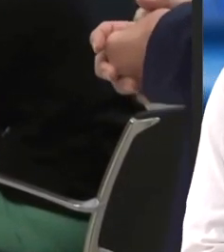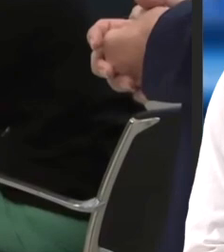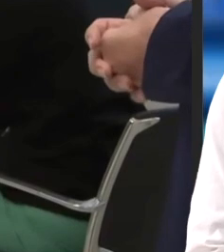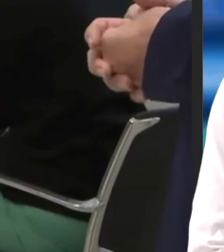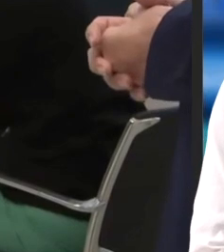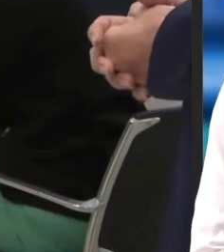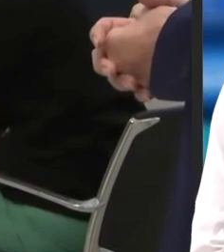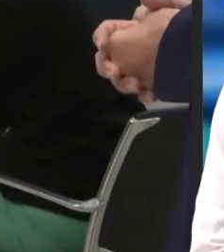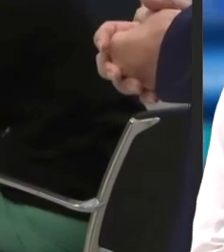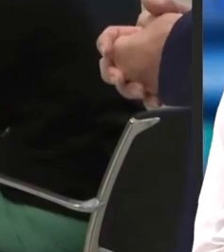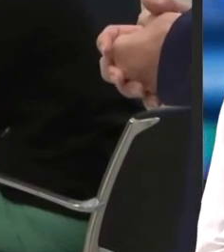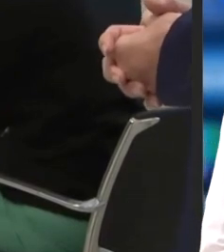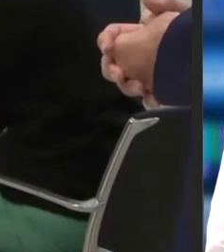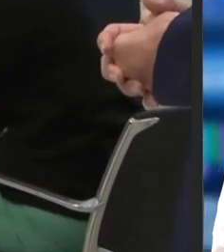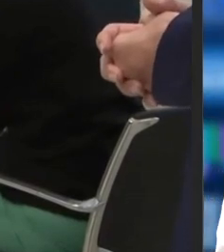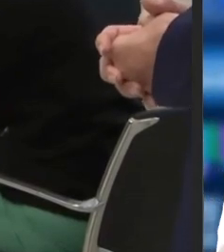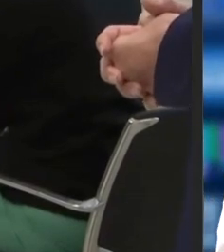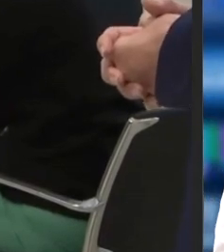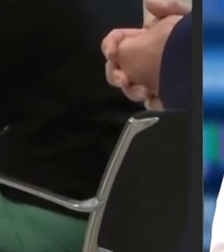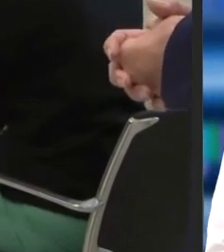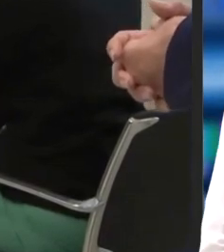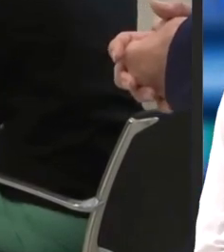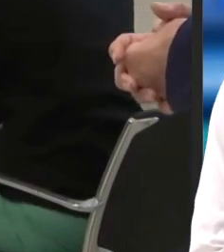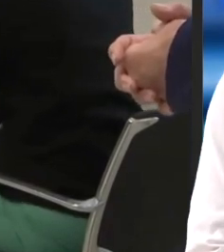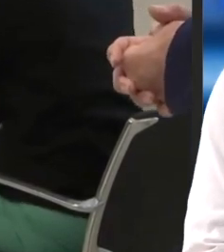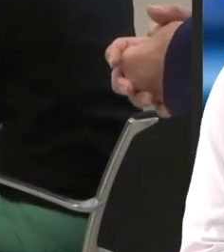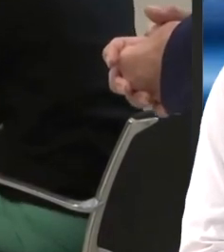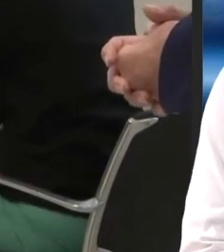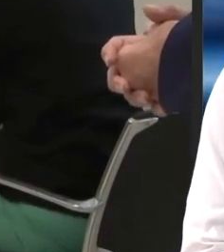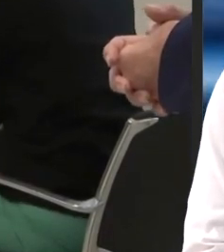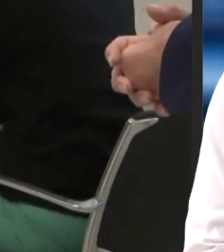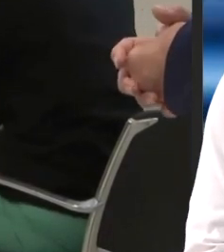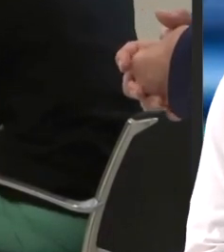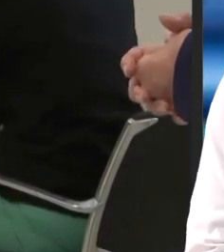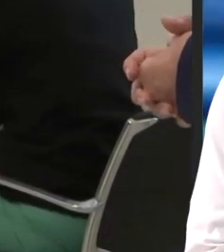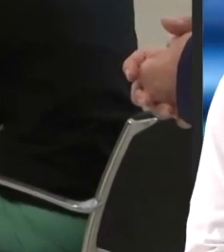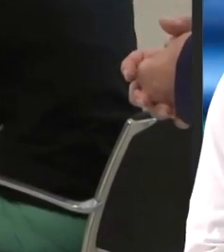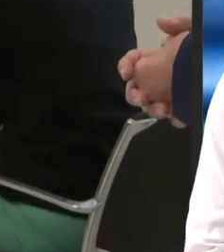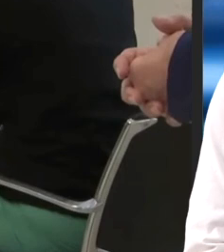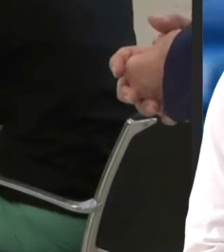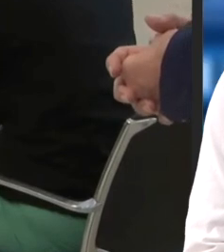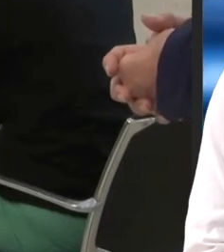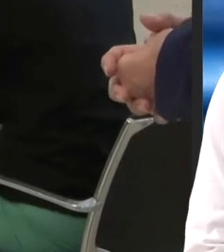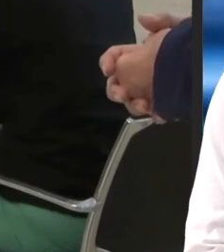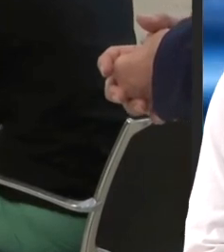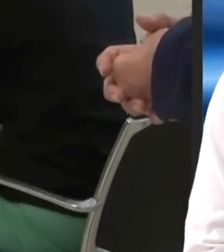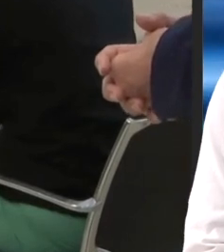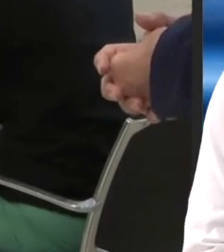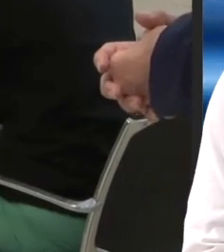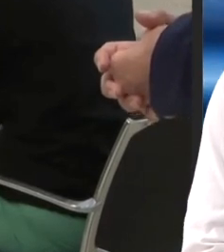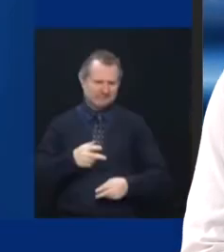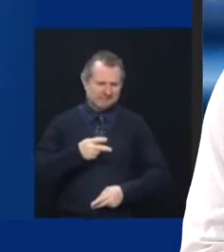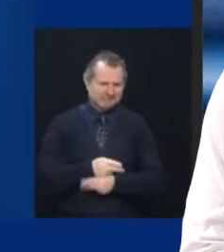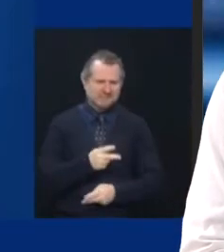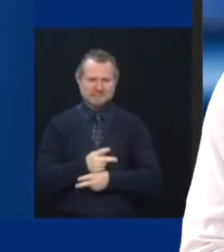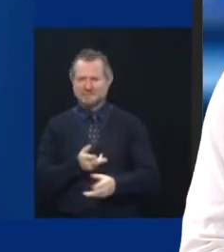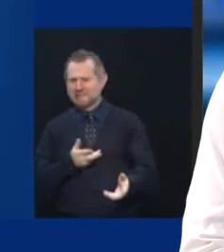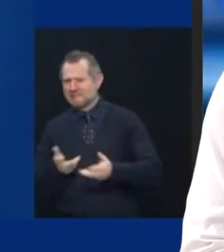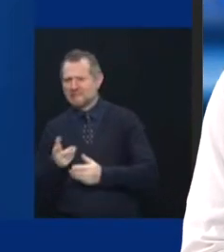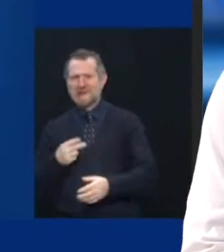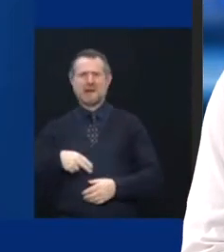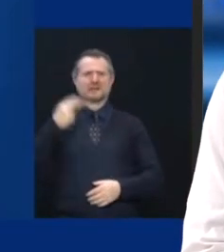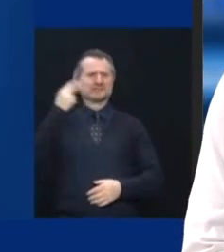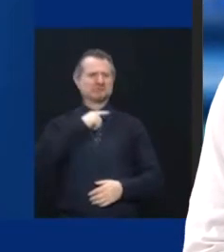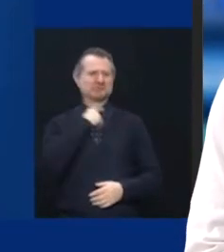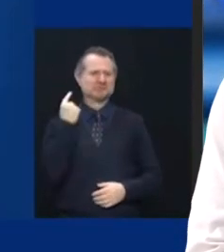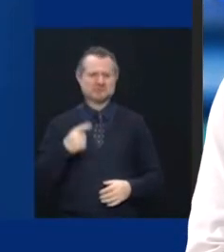踪人员等接种新冠疫苗。不少诊所日前接获市府相关部门的通知，获得授权预定疫苗。先前纽